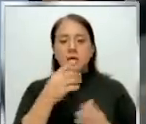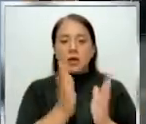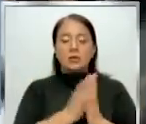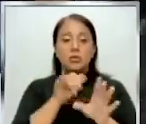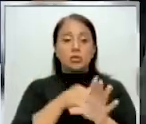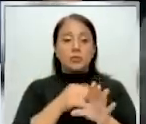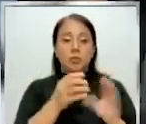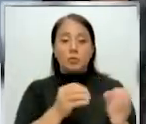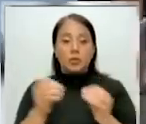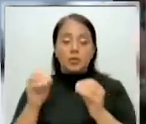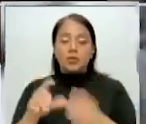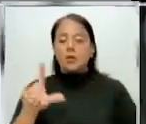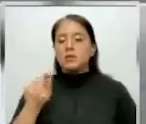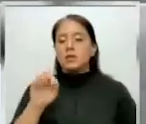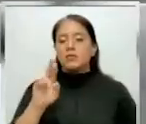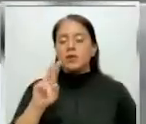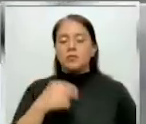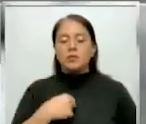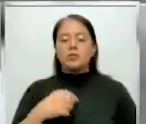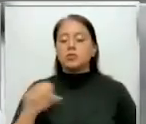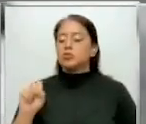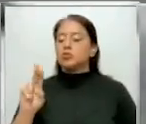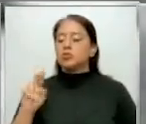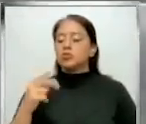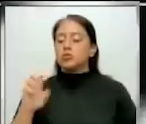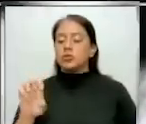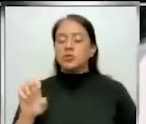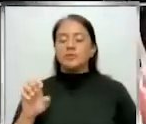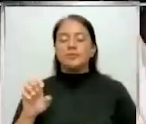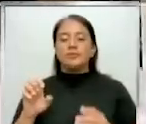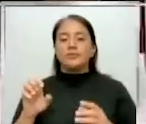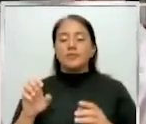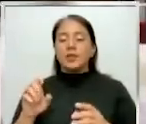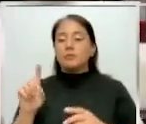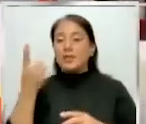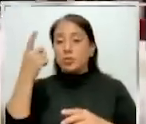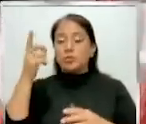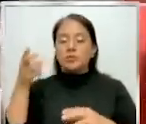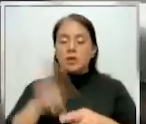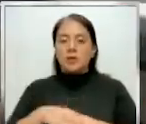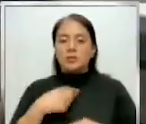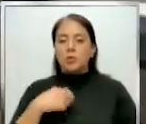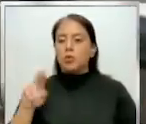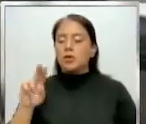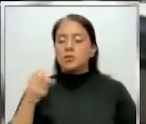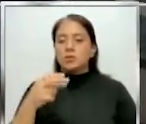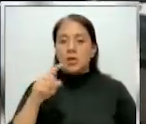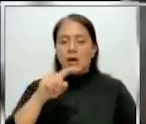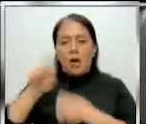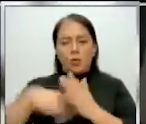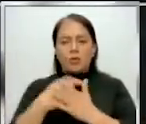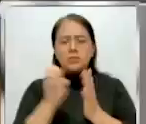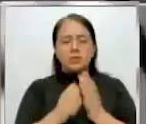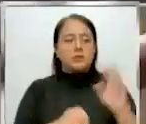sa LTFRB ng surge charge o pisong dagdag sa pamasahe tuwing rush hour na mula alas 5 hanggang alas 8 ng umaga